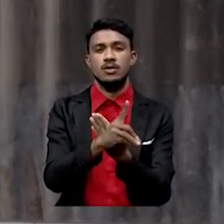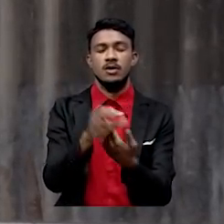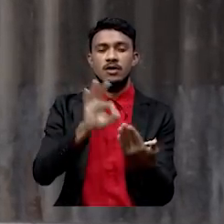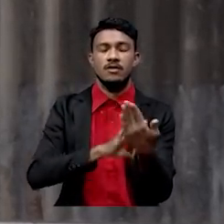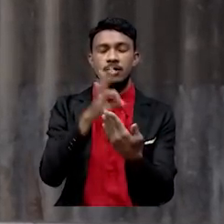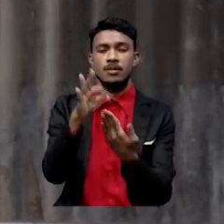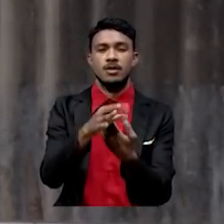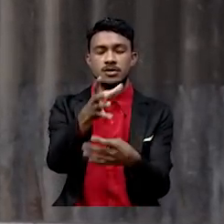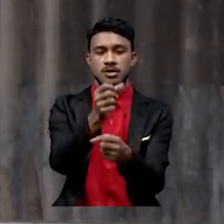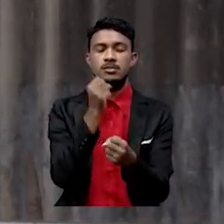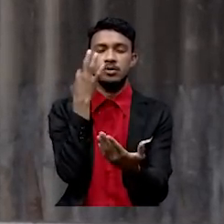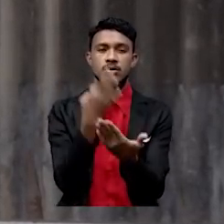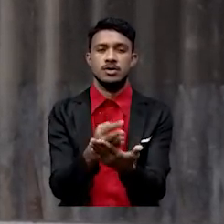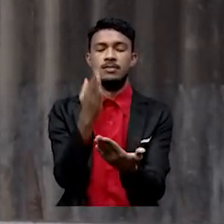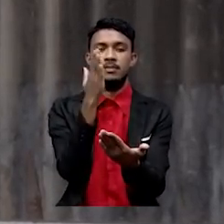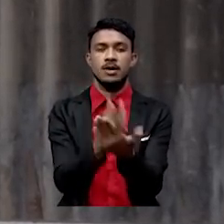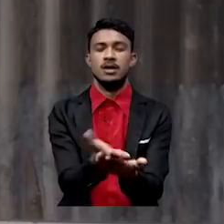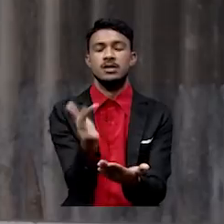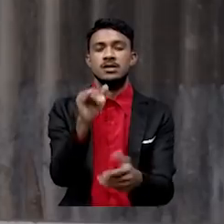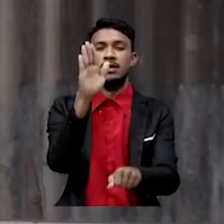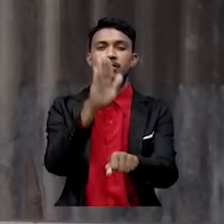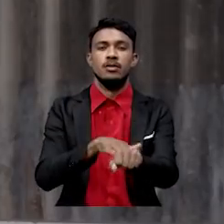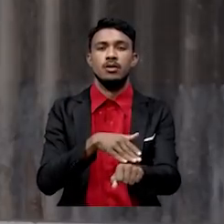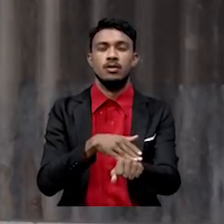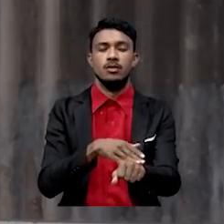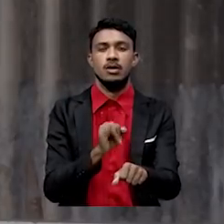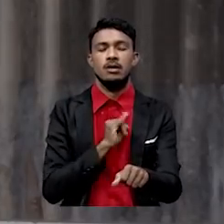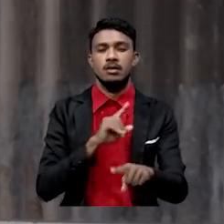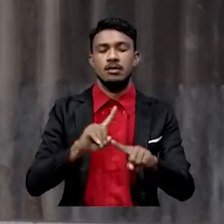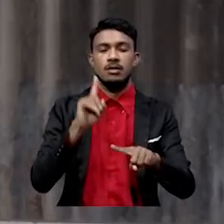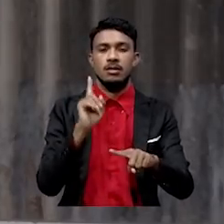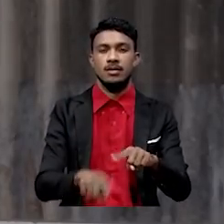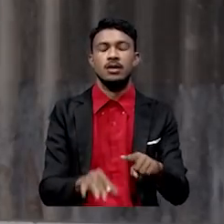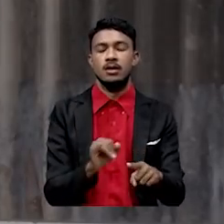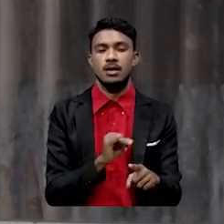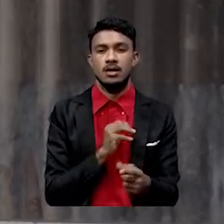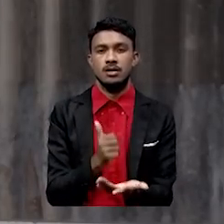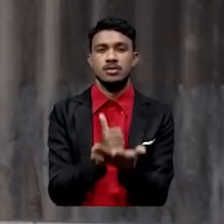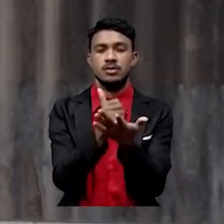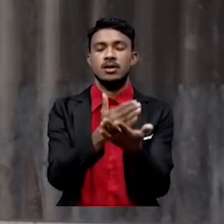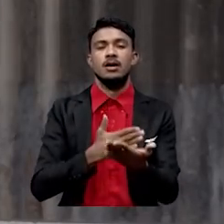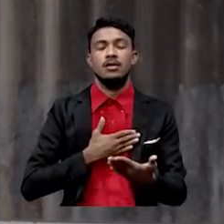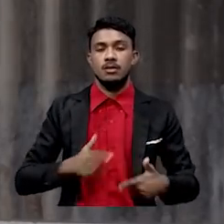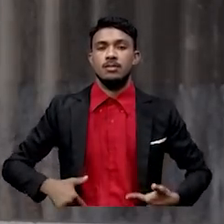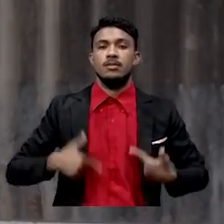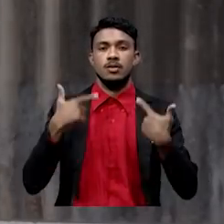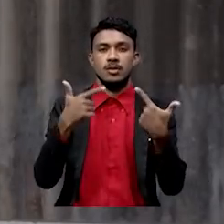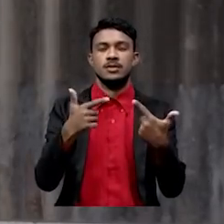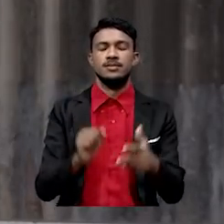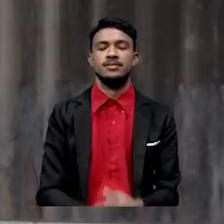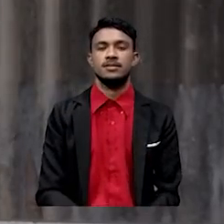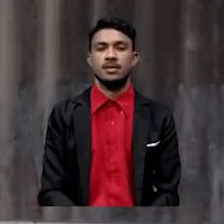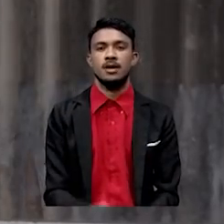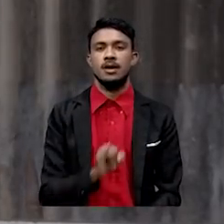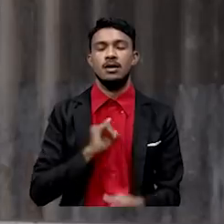para. Sir bolu vali abu an lavela tamu hau servis tera. Hau hodi sustain tahu nomor esmu. Hau